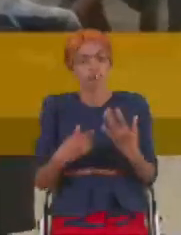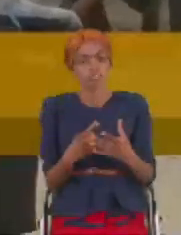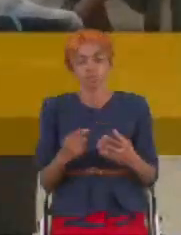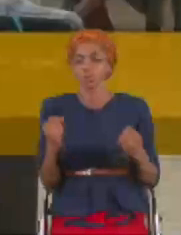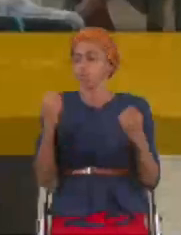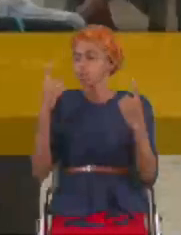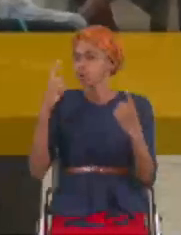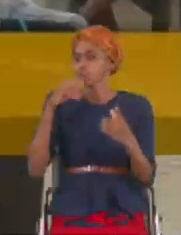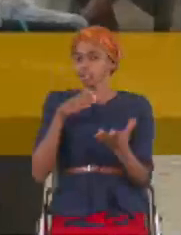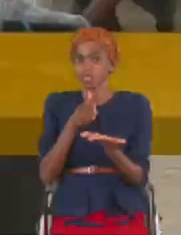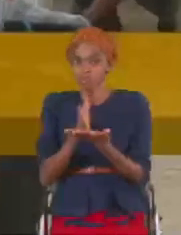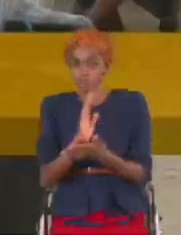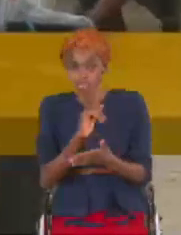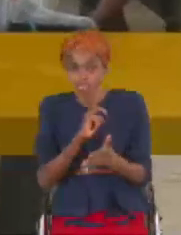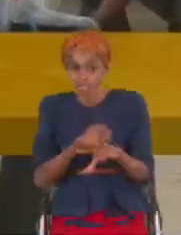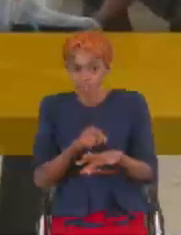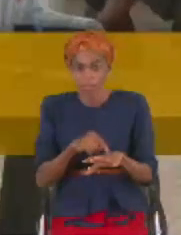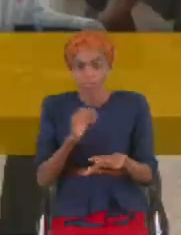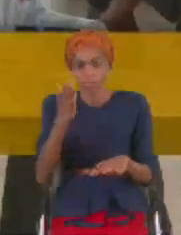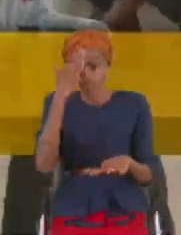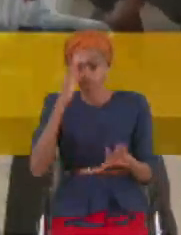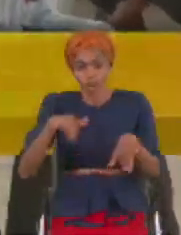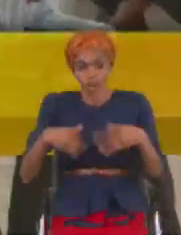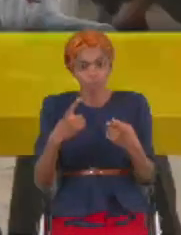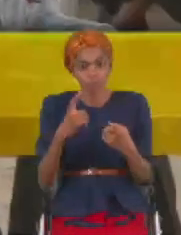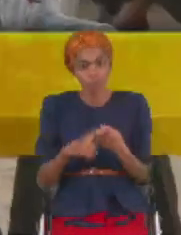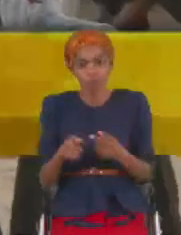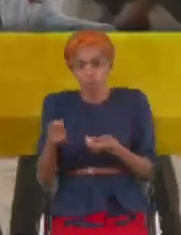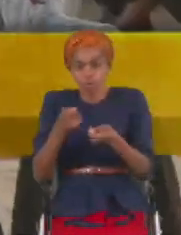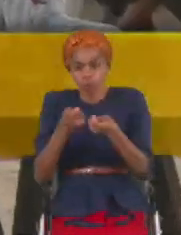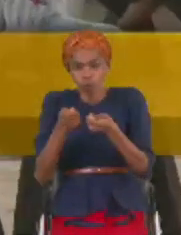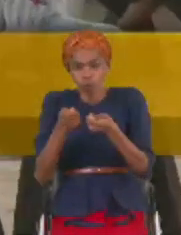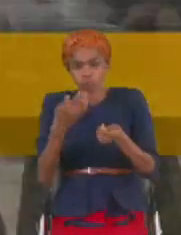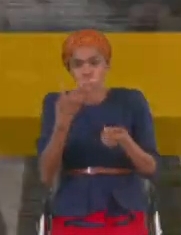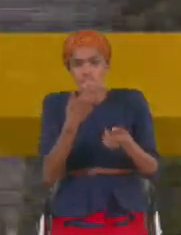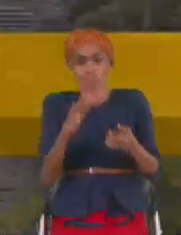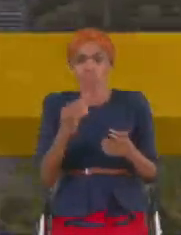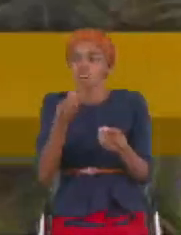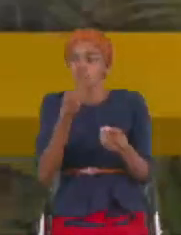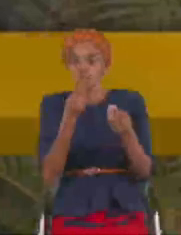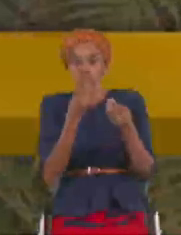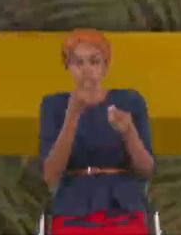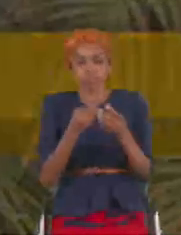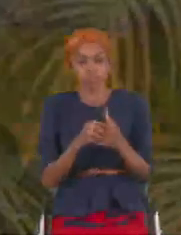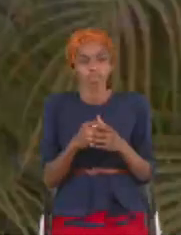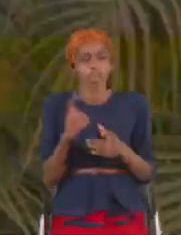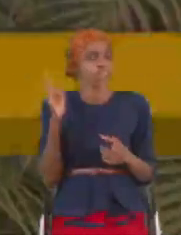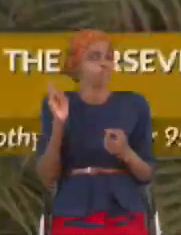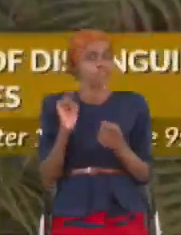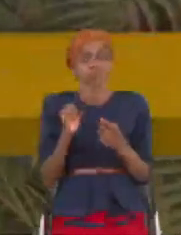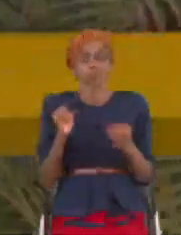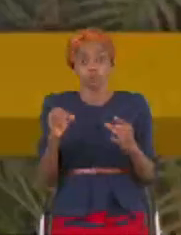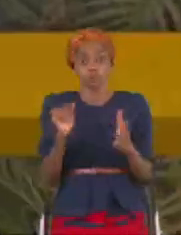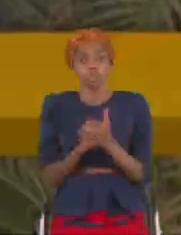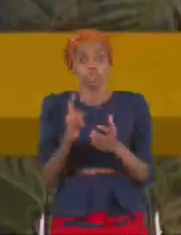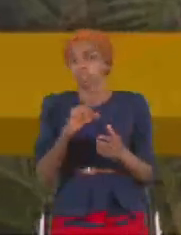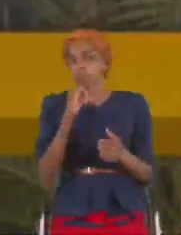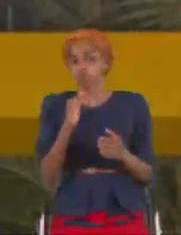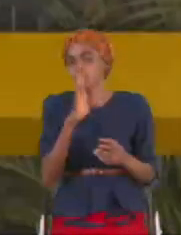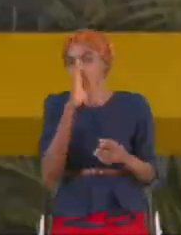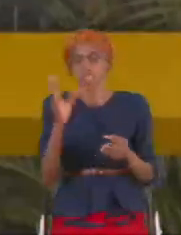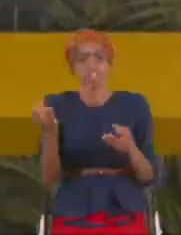réveiller au bon boma et savent comment il doit modérer leurs régime alimentaire afin de ne